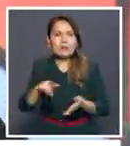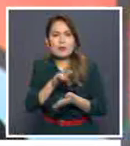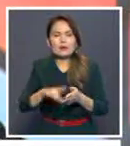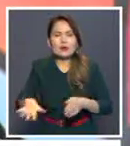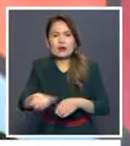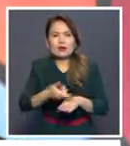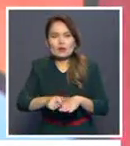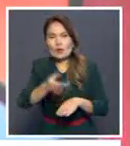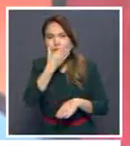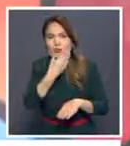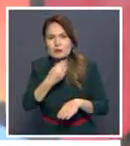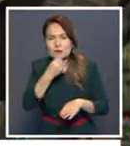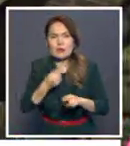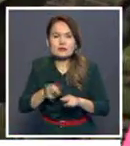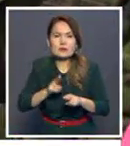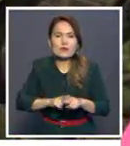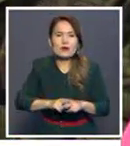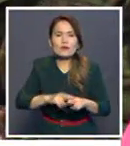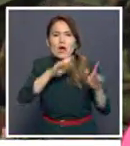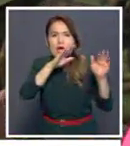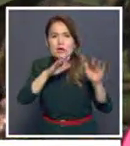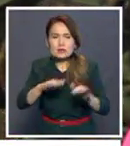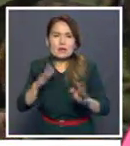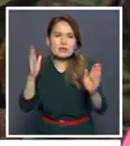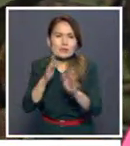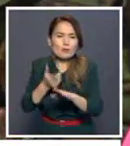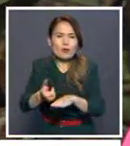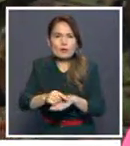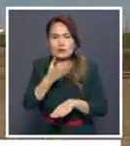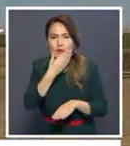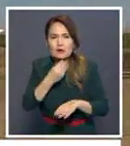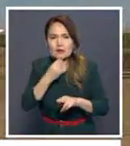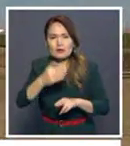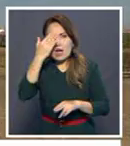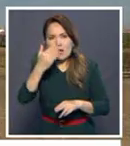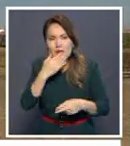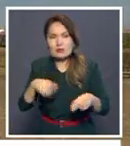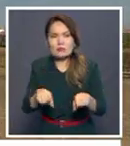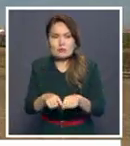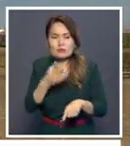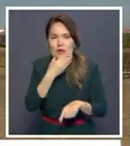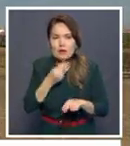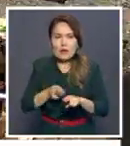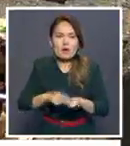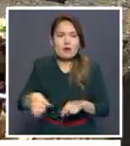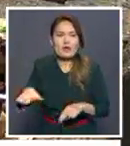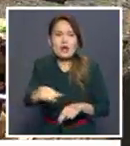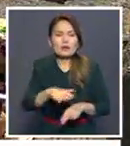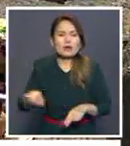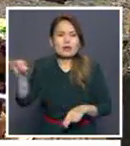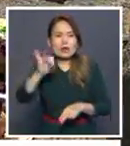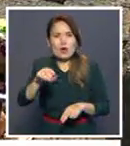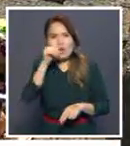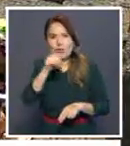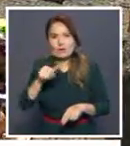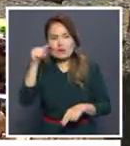табиғаты қыста да, жазда да жайлы демалыс өткізуге өте қолайлы. Оған қоса облыс көлемінде халықаралық тарихи маңызды кешендер көп. Атап айтсақ, өткен